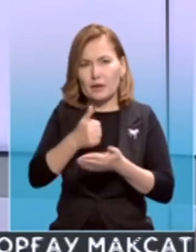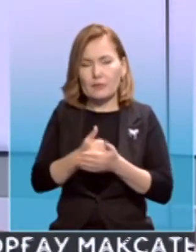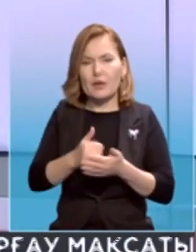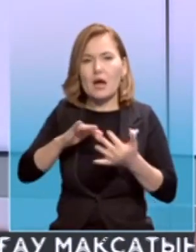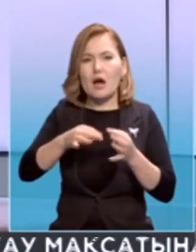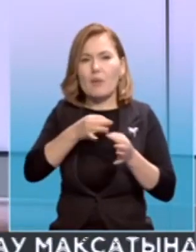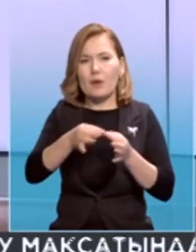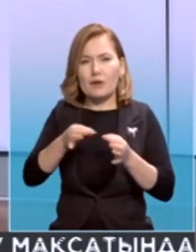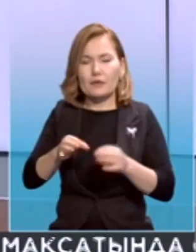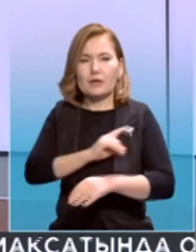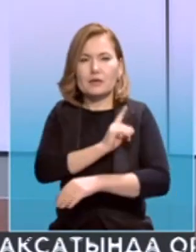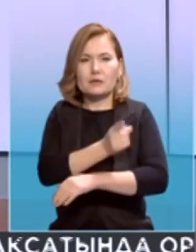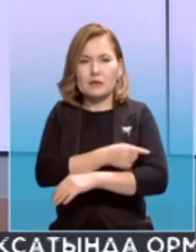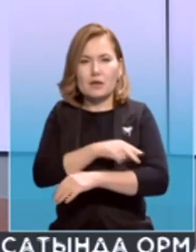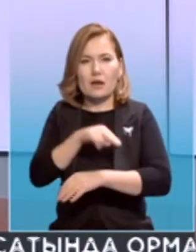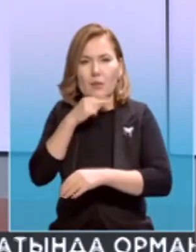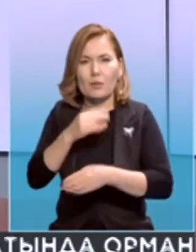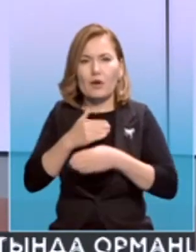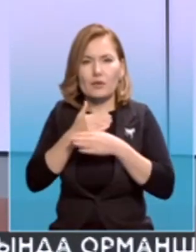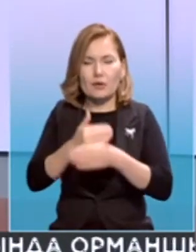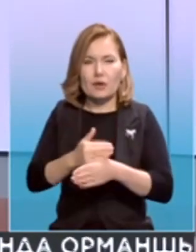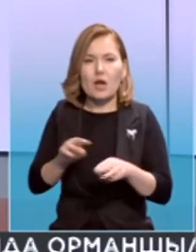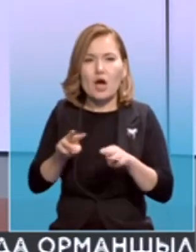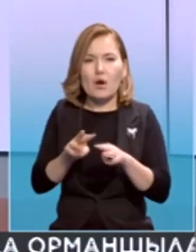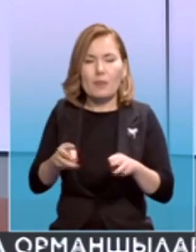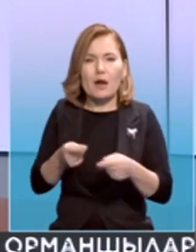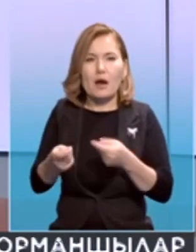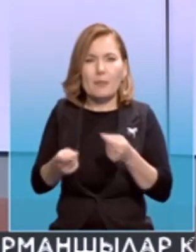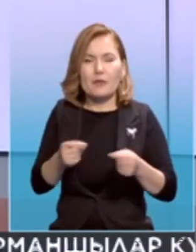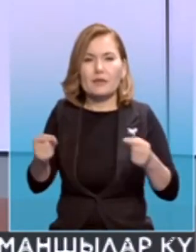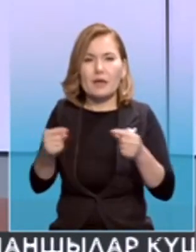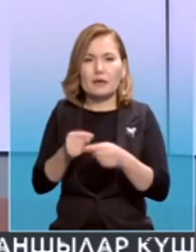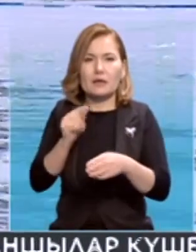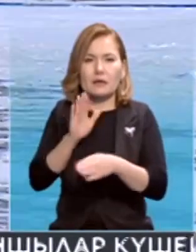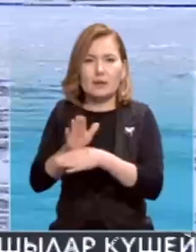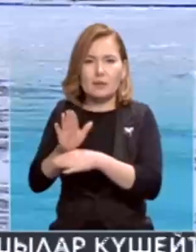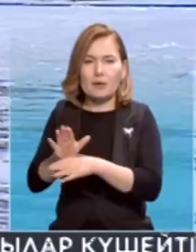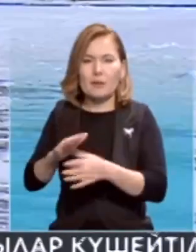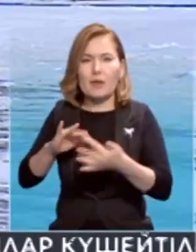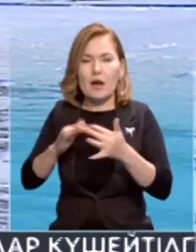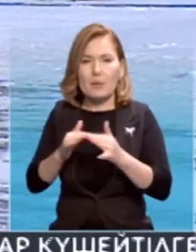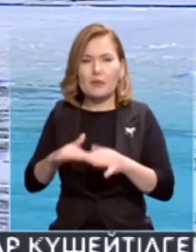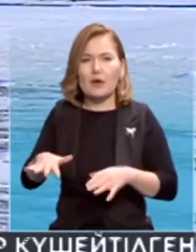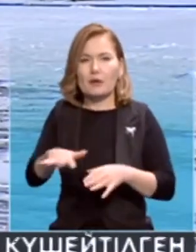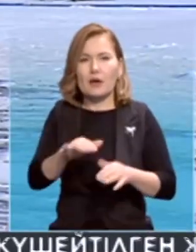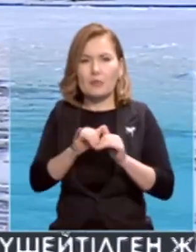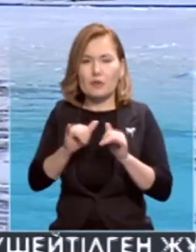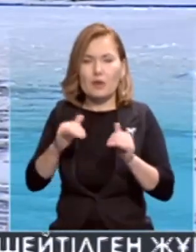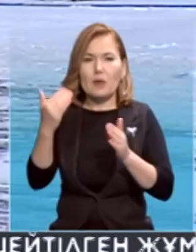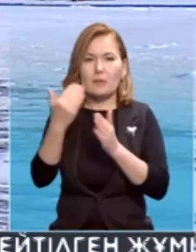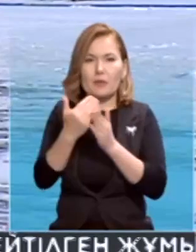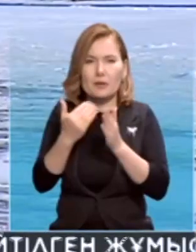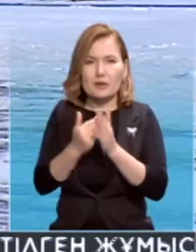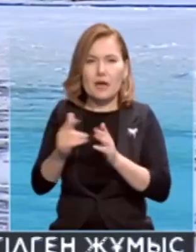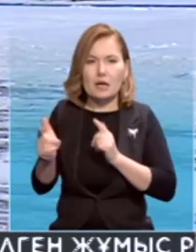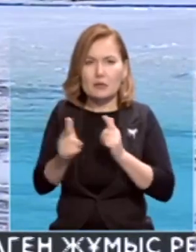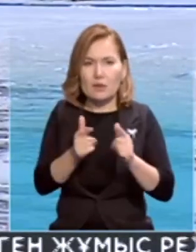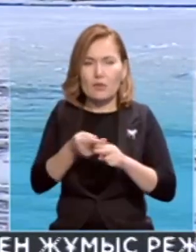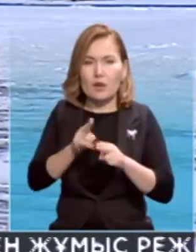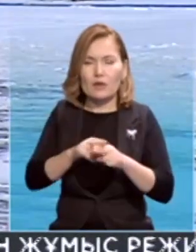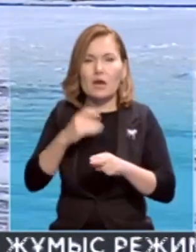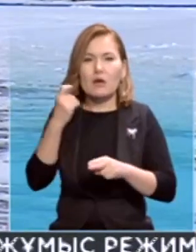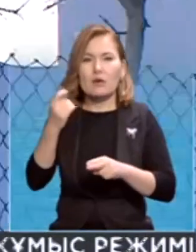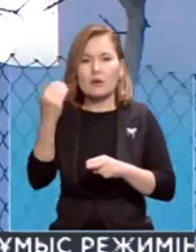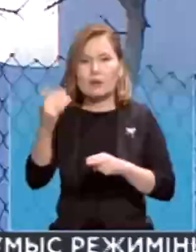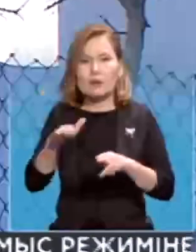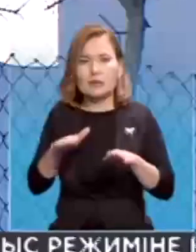елді мекендерге мықтап көңіл бөлу бойынша үкімет пен әкімдіктерге нақты тапсырма берді. Ауылдық аумақтарды дамыту тұжырымдамасын әзірлеу,